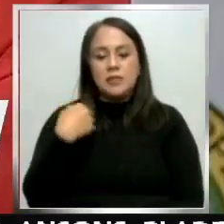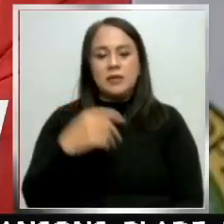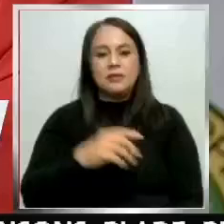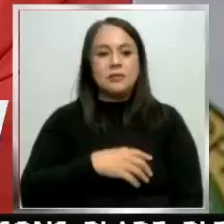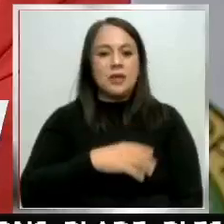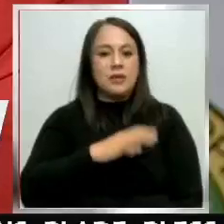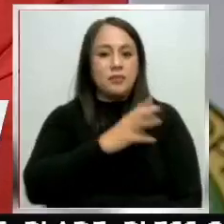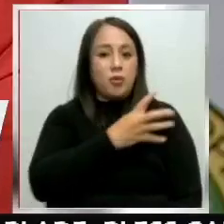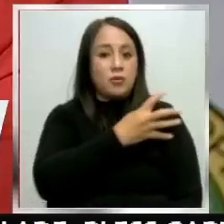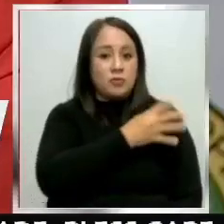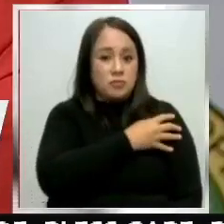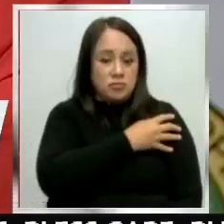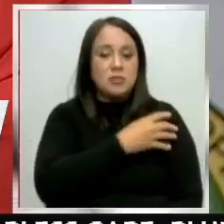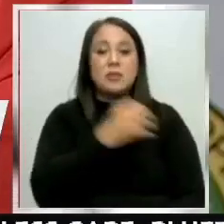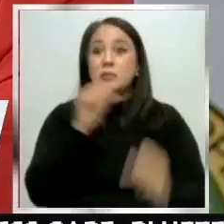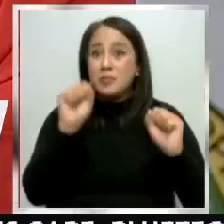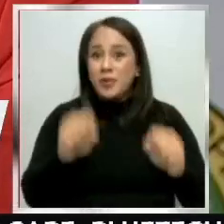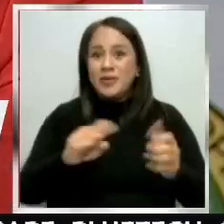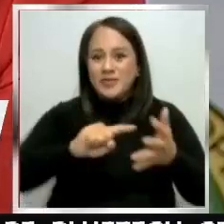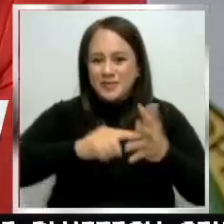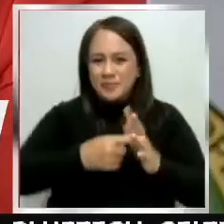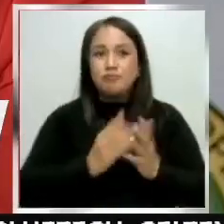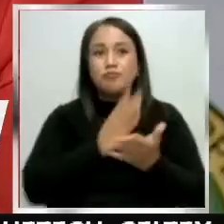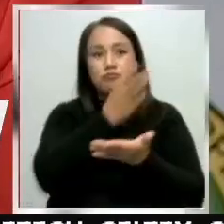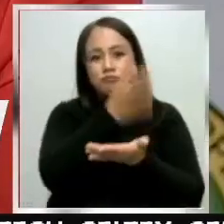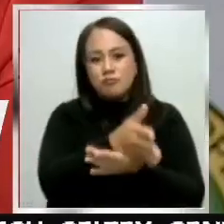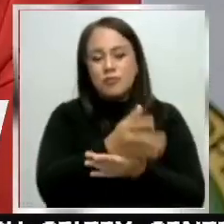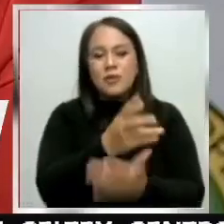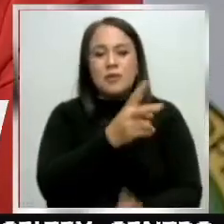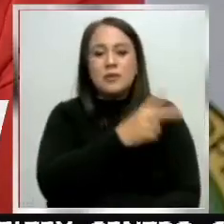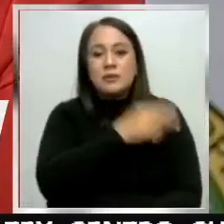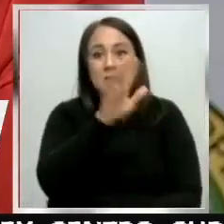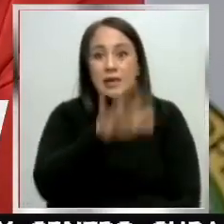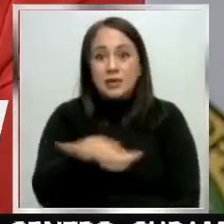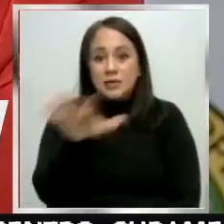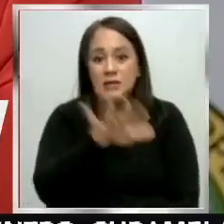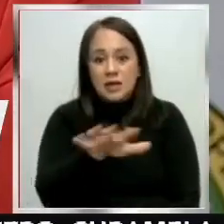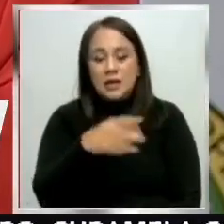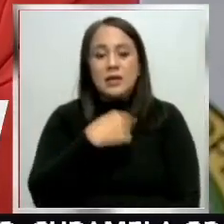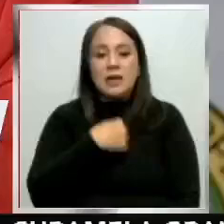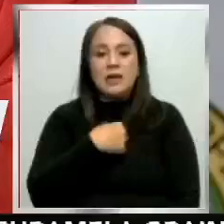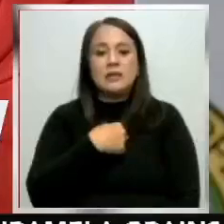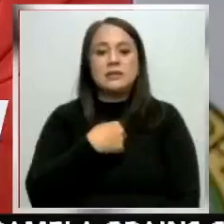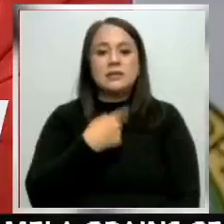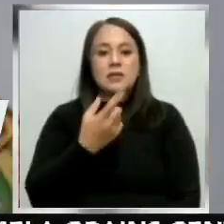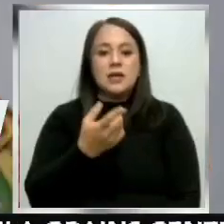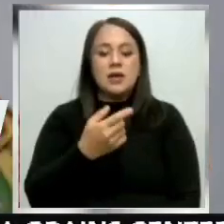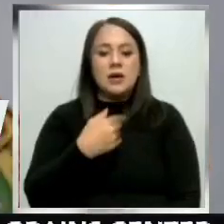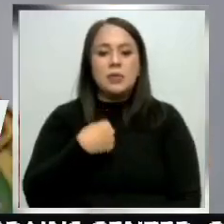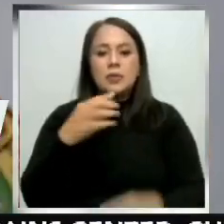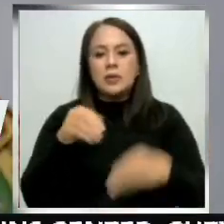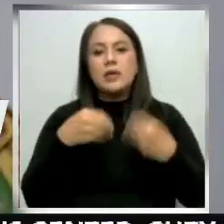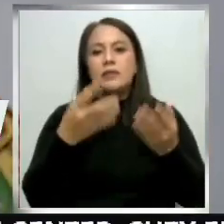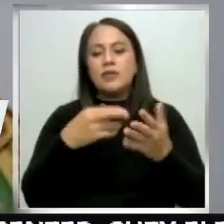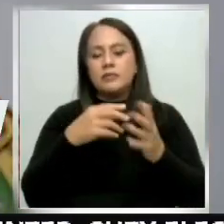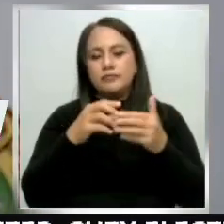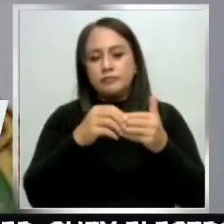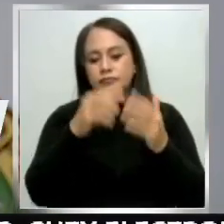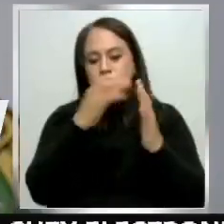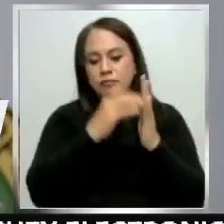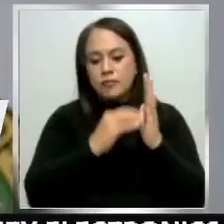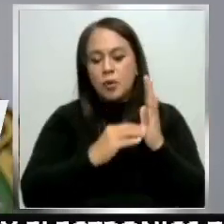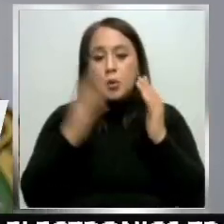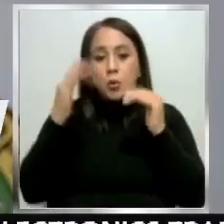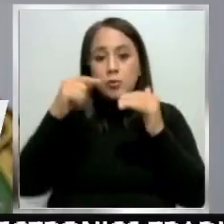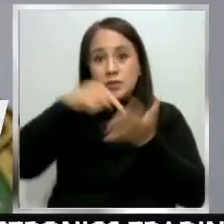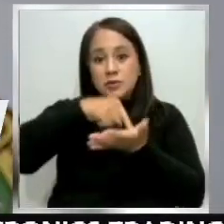Maari na po kayong mag-umpisang pumunta sa mga vaccination sites as soon as we have released our guidelines. So hopefully within the week we